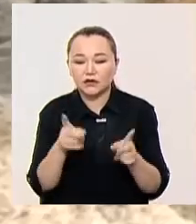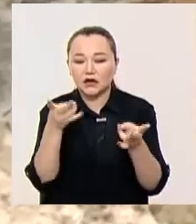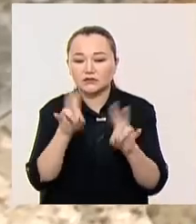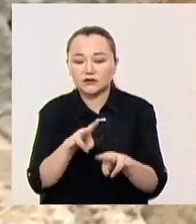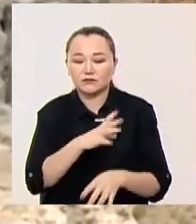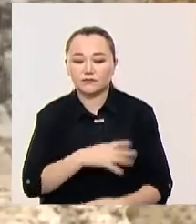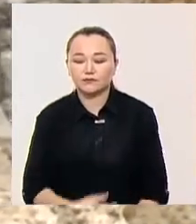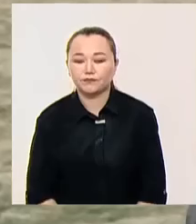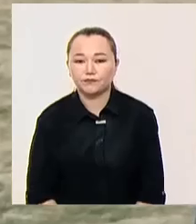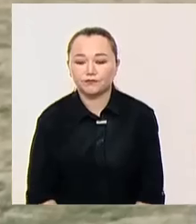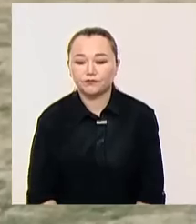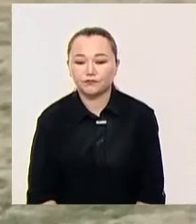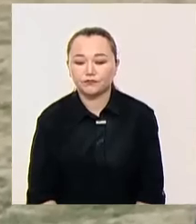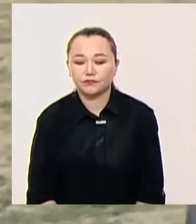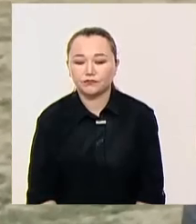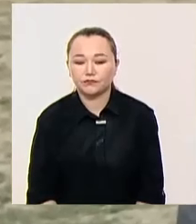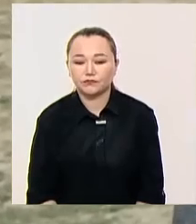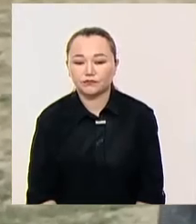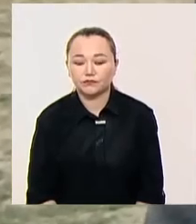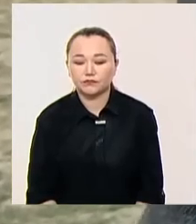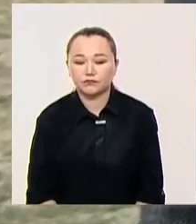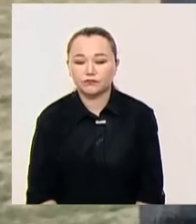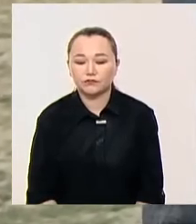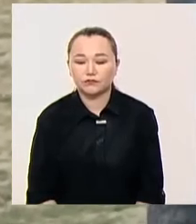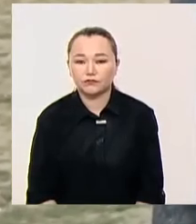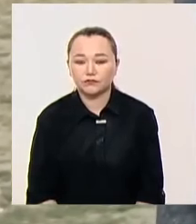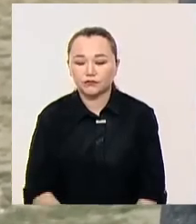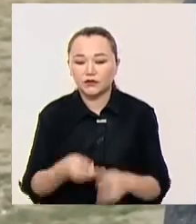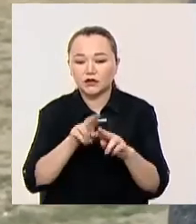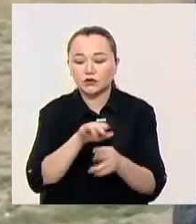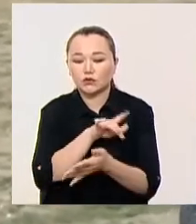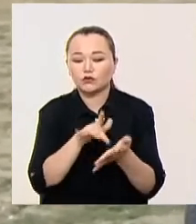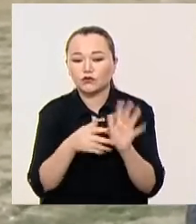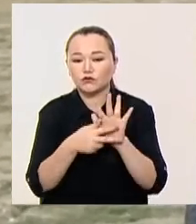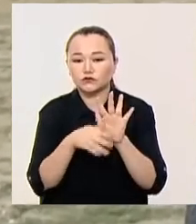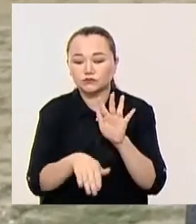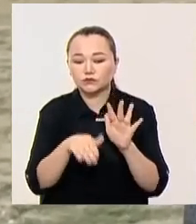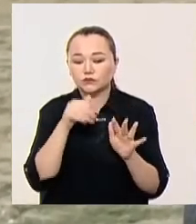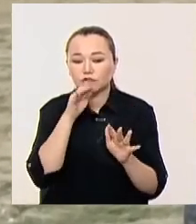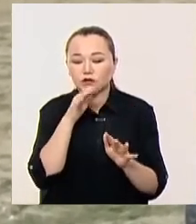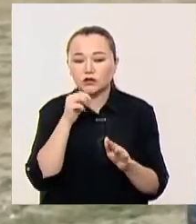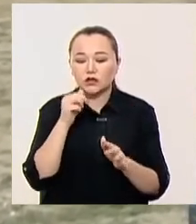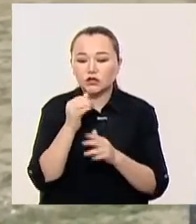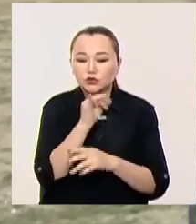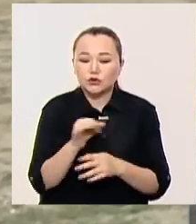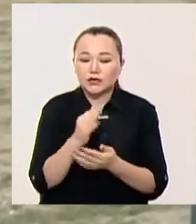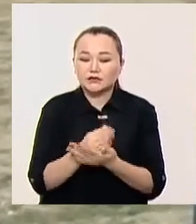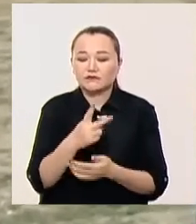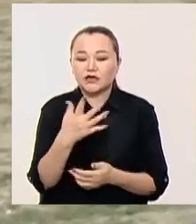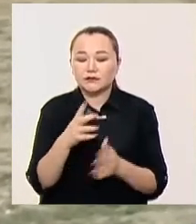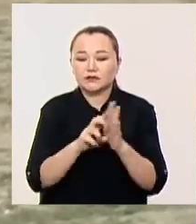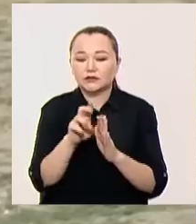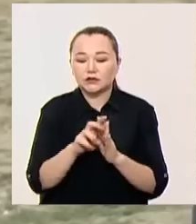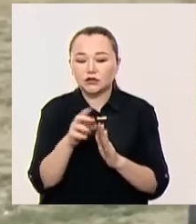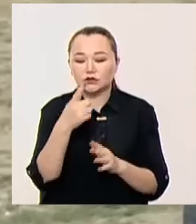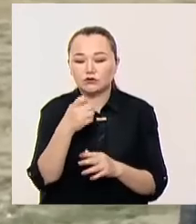қойған. Хитит ве Фирик дөнемінде бұл қаланың 8000 жылдық тарихы бар 25 шіркеу, 100-дің үстінде